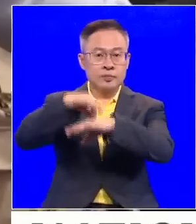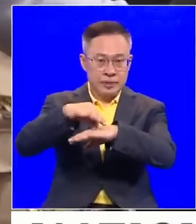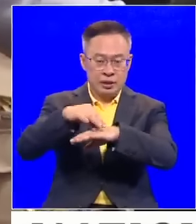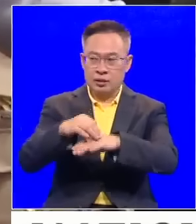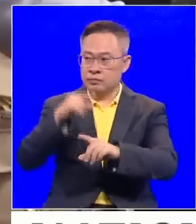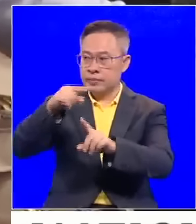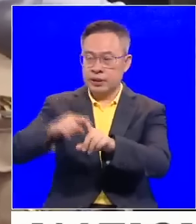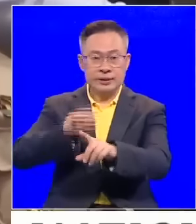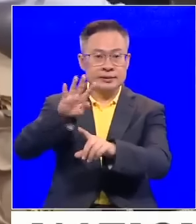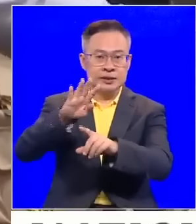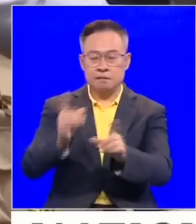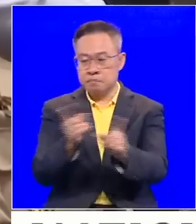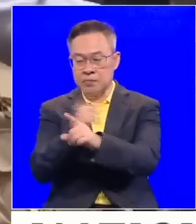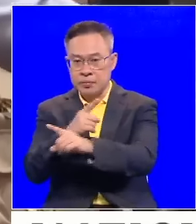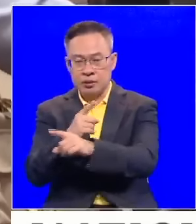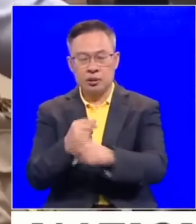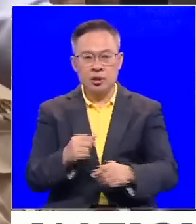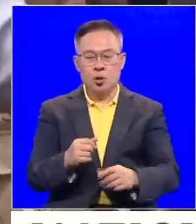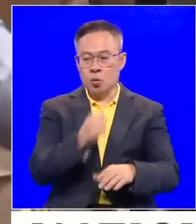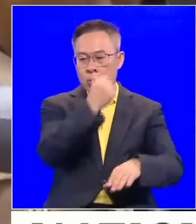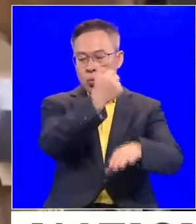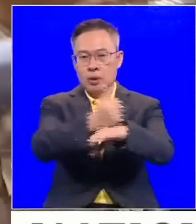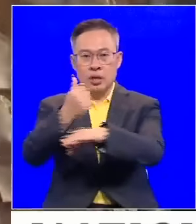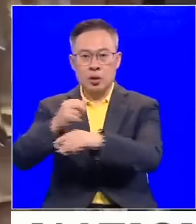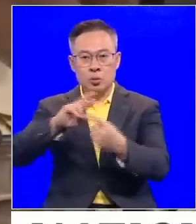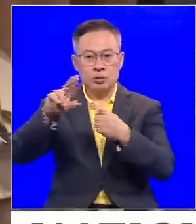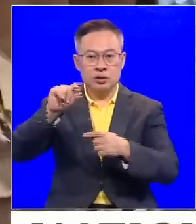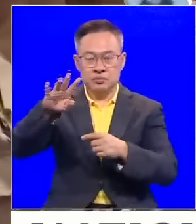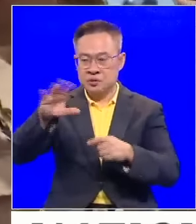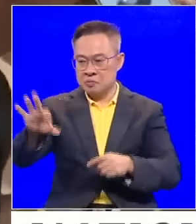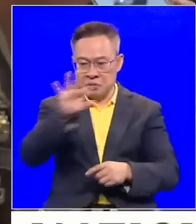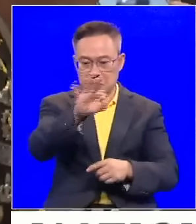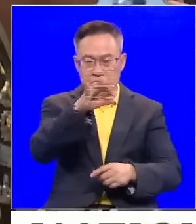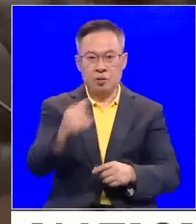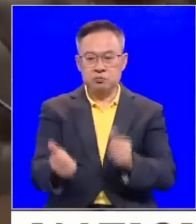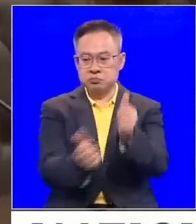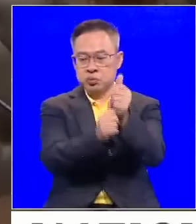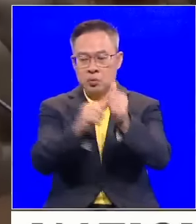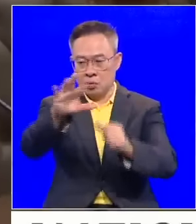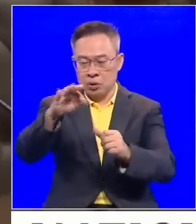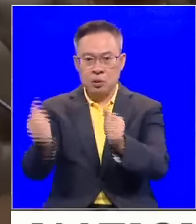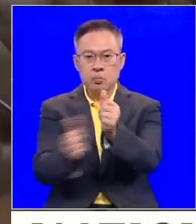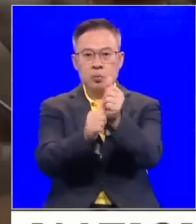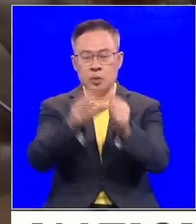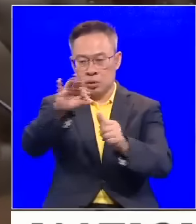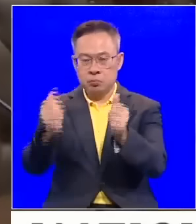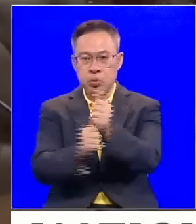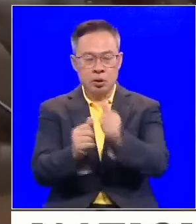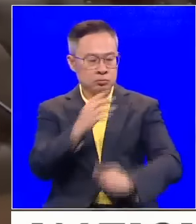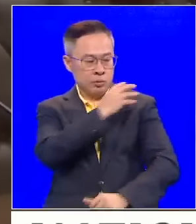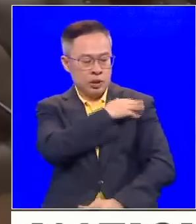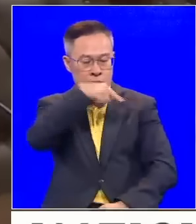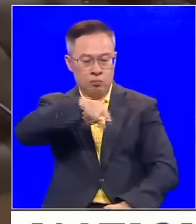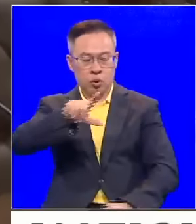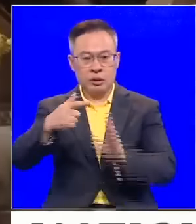มาครับมีการผลักดันใครที่ร่วมรุ่นเตรียมทหาร24แล้วกำลังจะเกษียณเขาดันขึ้นไปในพลหมดเลยแล้วทำได้สำเร็